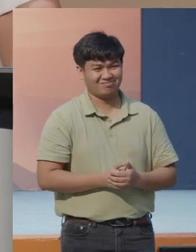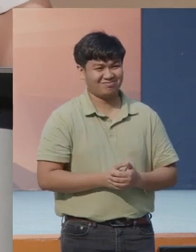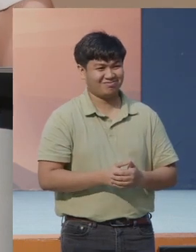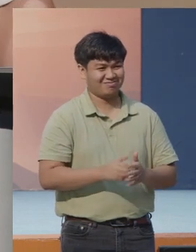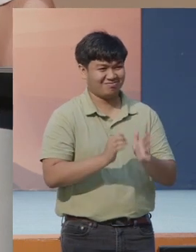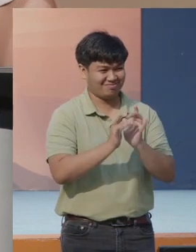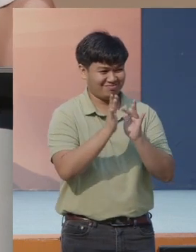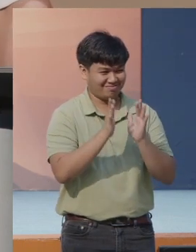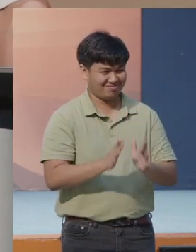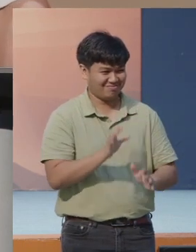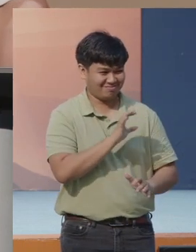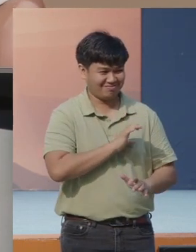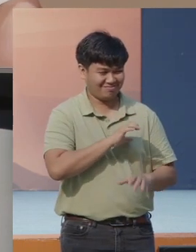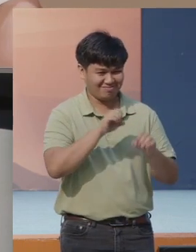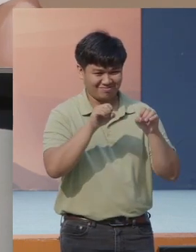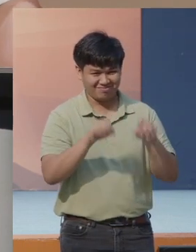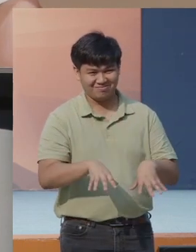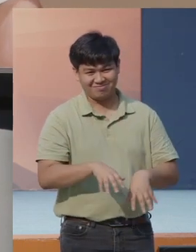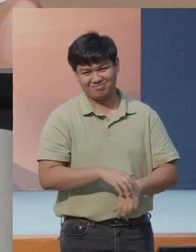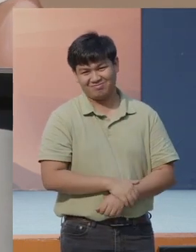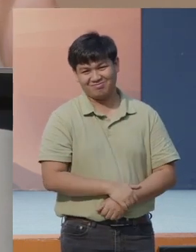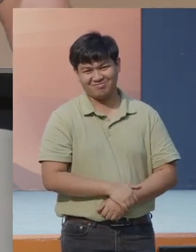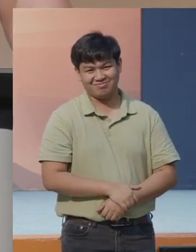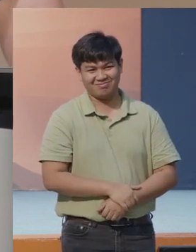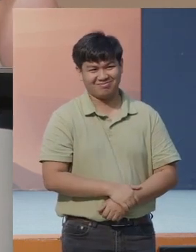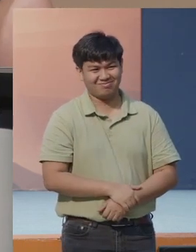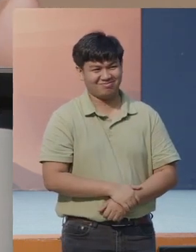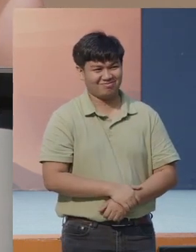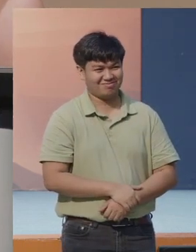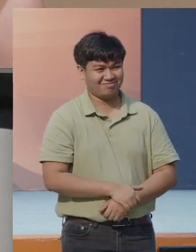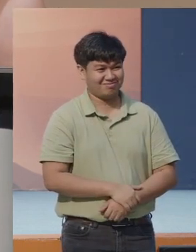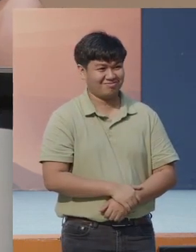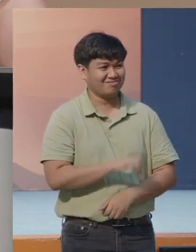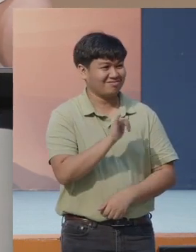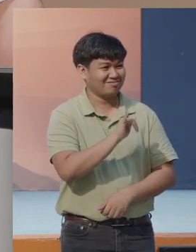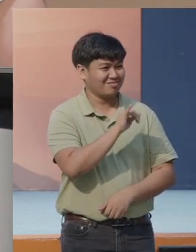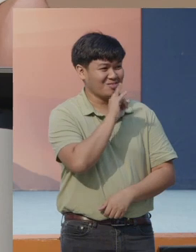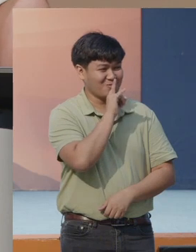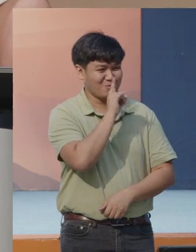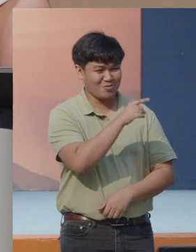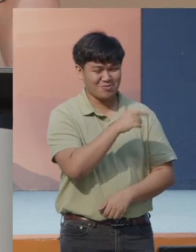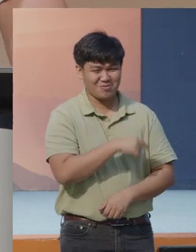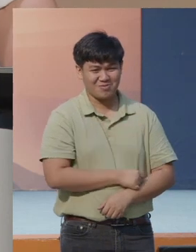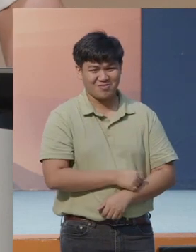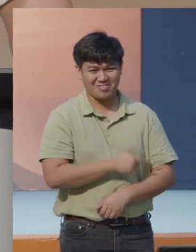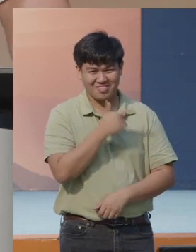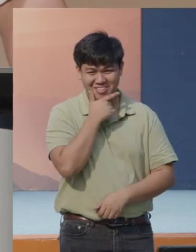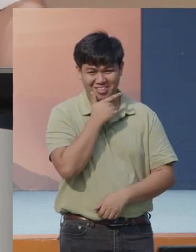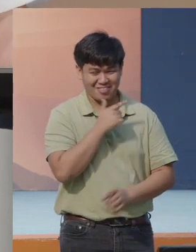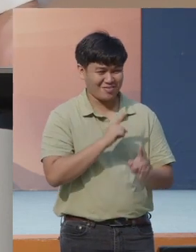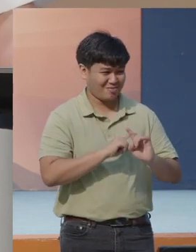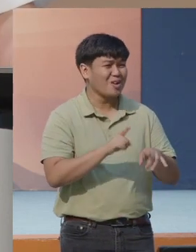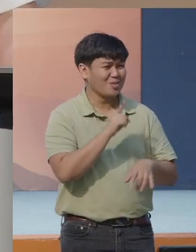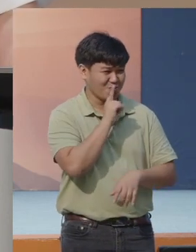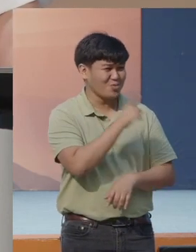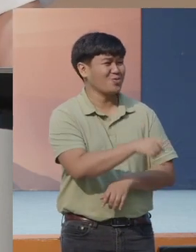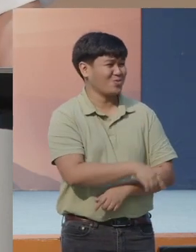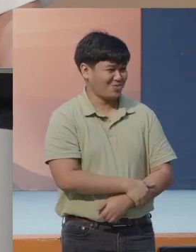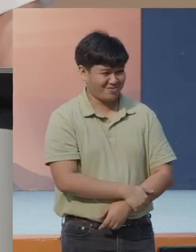our disposition. It's so funny, but, it's true.